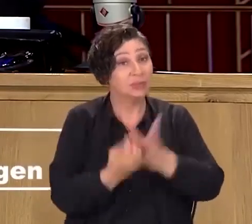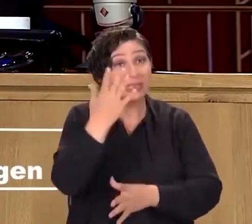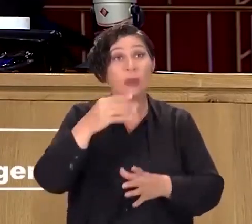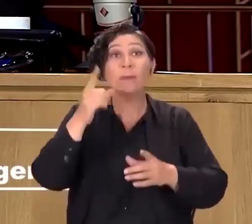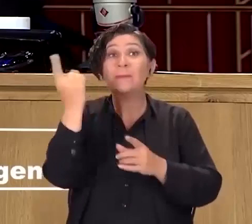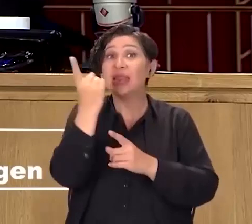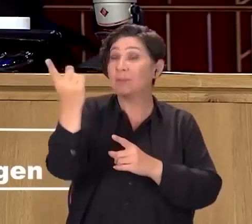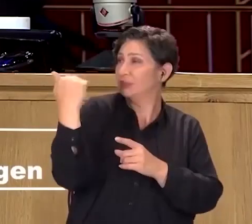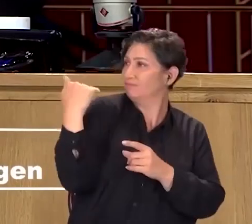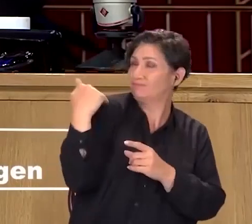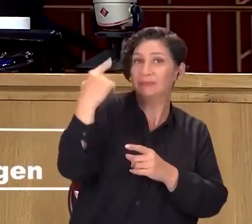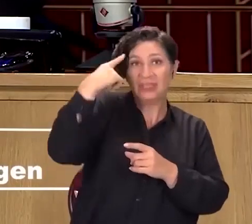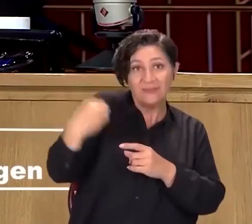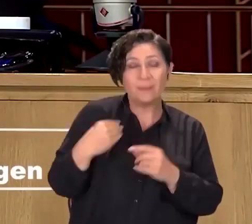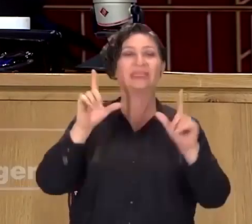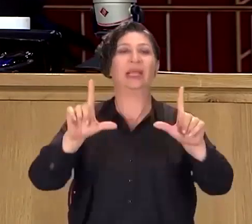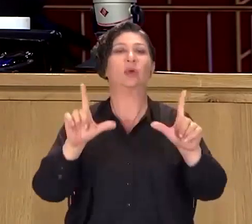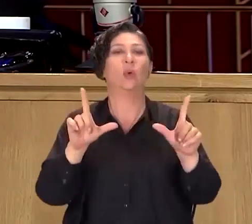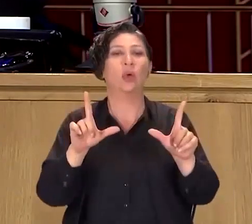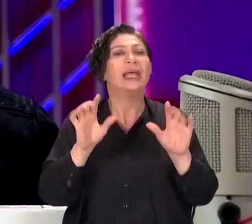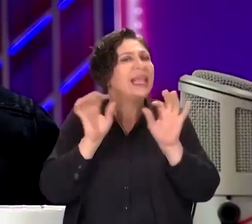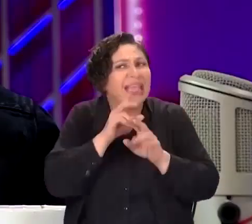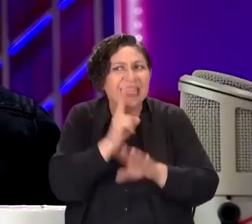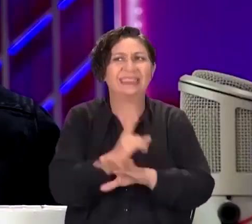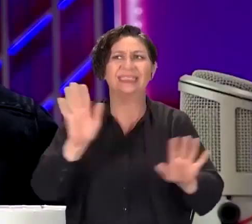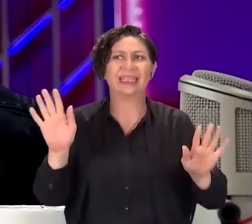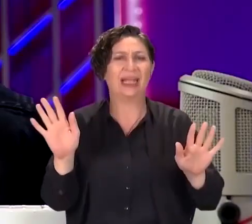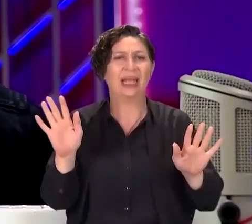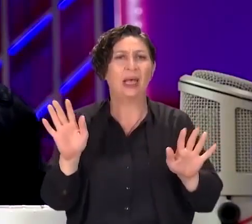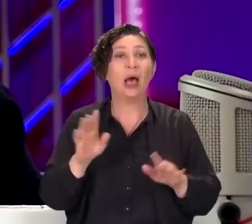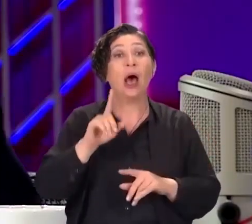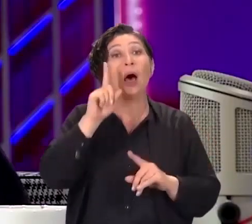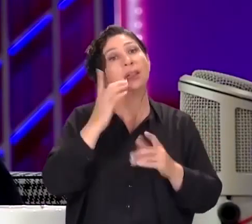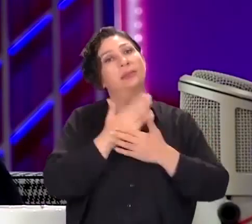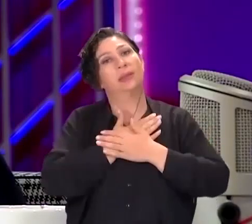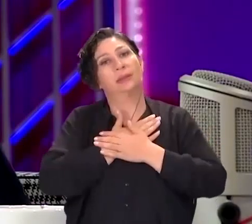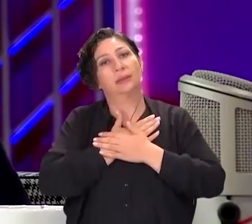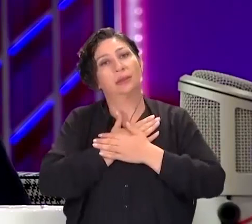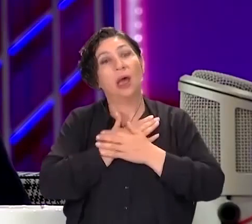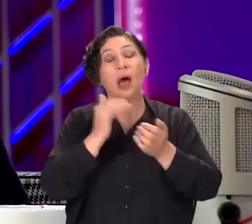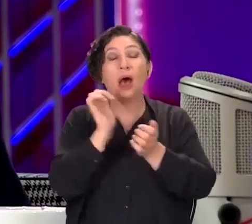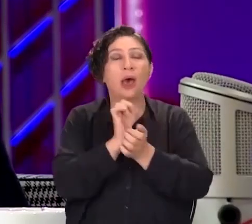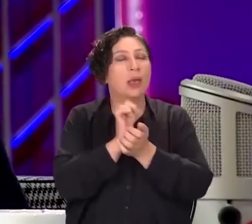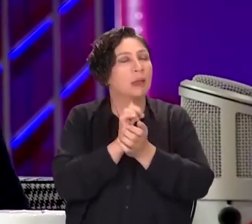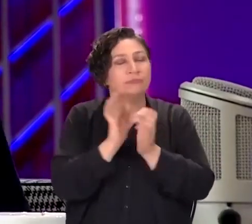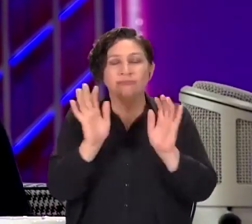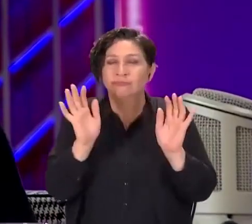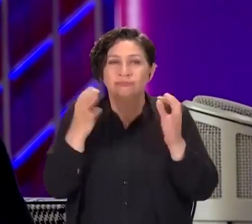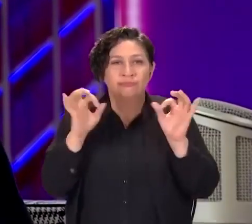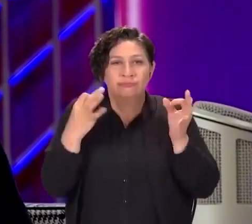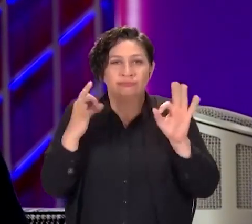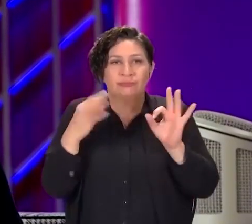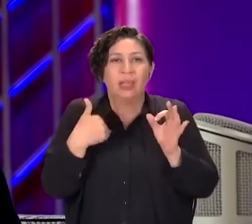Birilerinin bize bunu söylemesi gerekiyor mutlaka. Evet. Kesinlikle. Allah'tan aileme çok